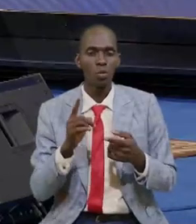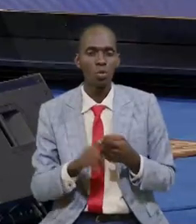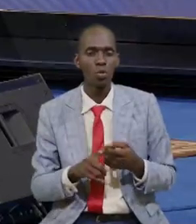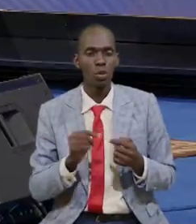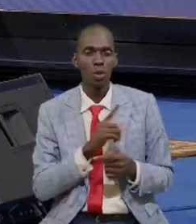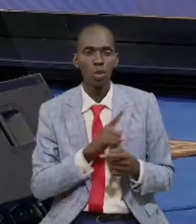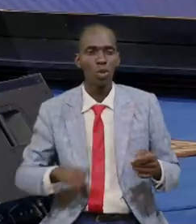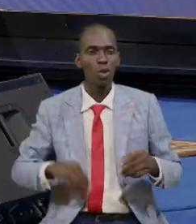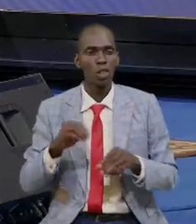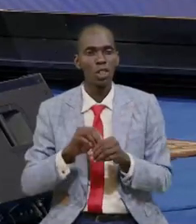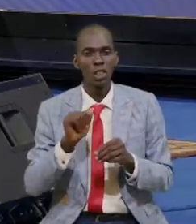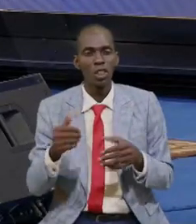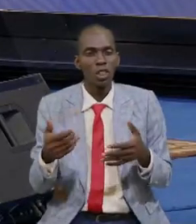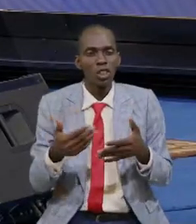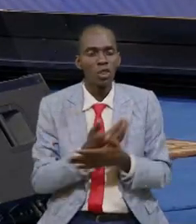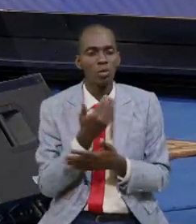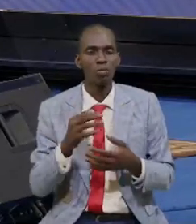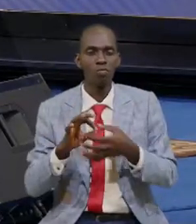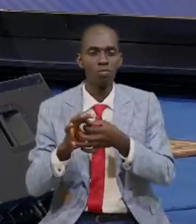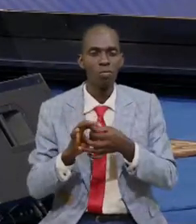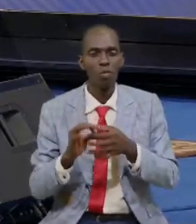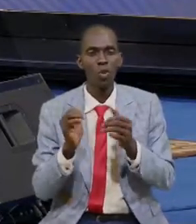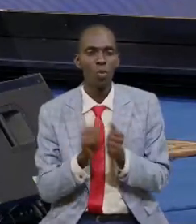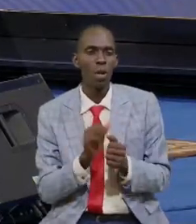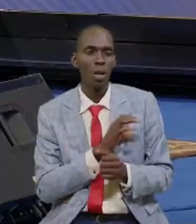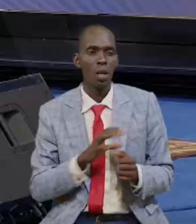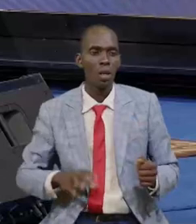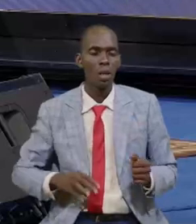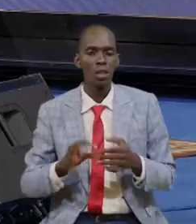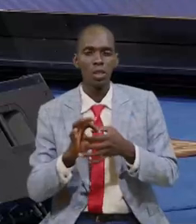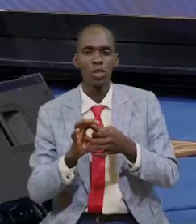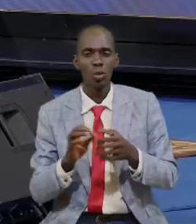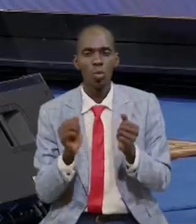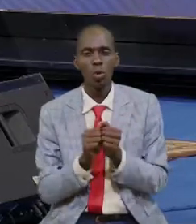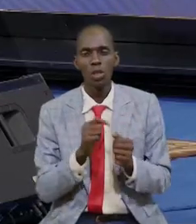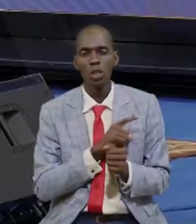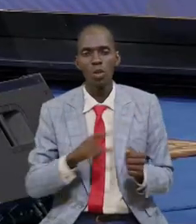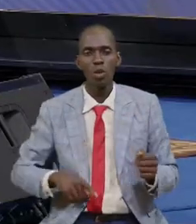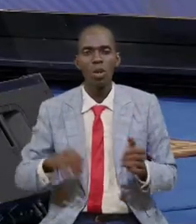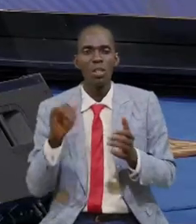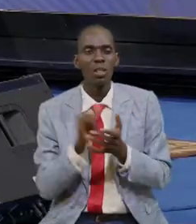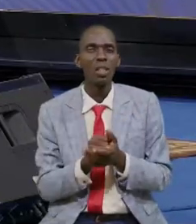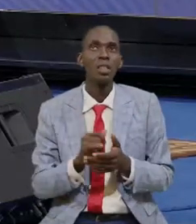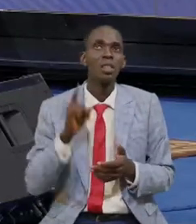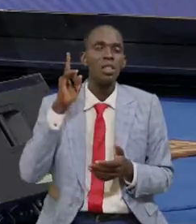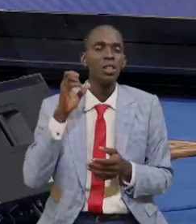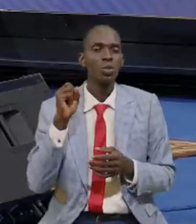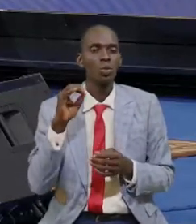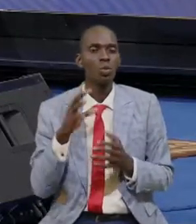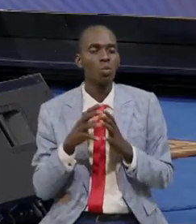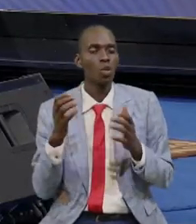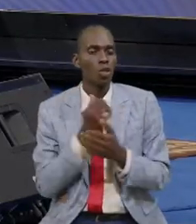venez à une nouvelle relation avec Christ, à une nouvelle relation avec le Seigneur qui t'a aimé et qui est mort